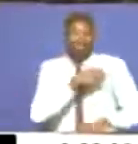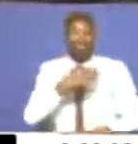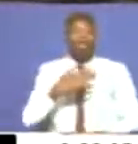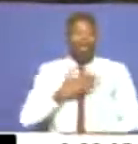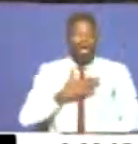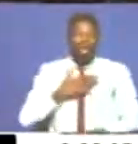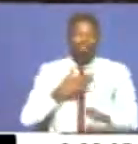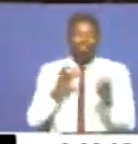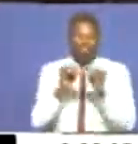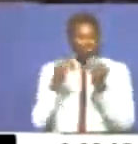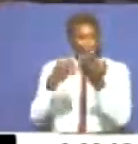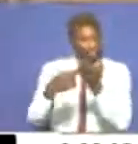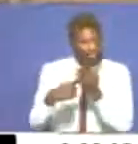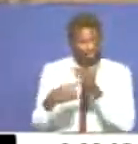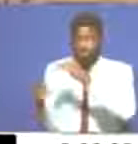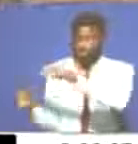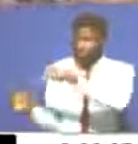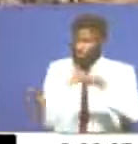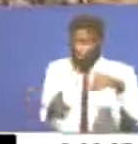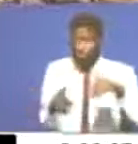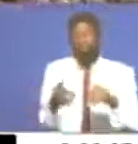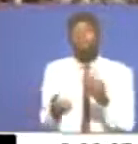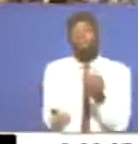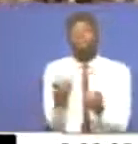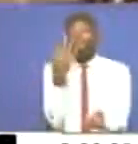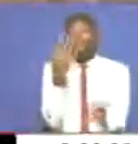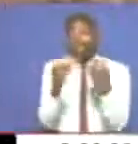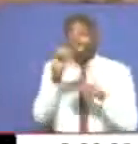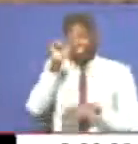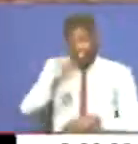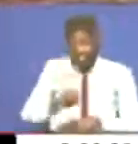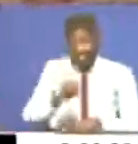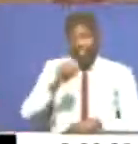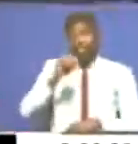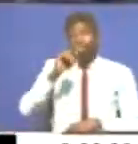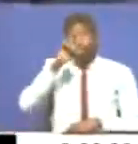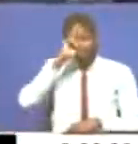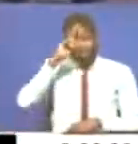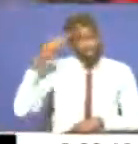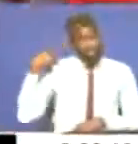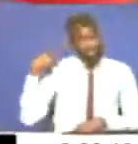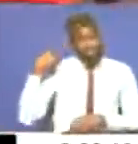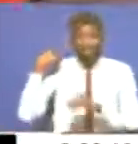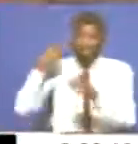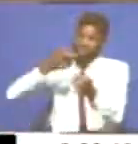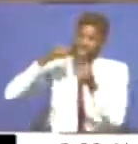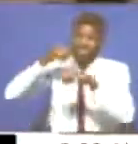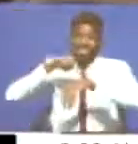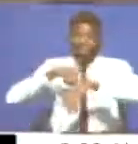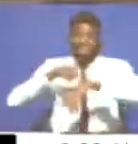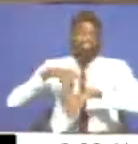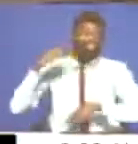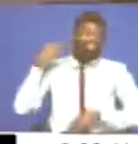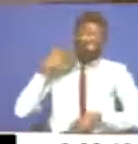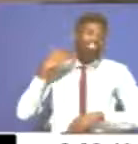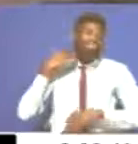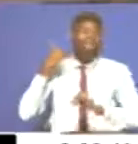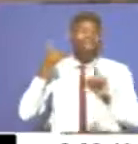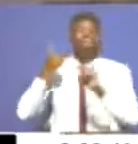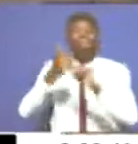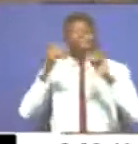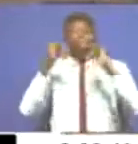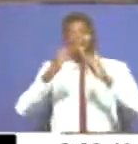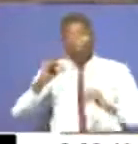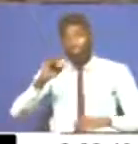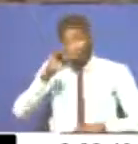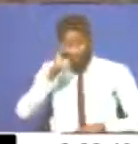South, an inspector of police was shot and injured after bandits attacked Nosukuro camp. The injured police officer is receiving